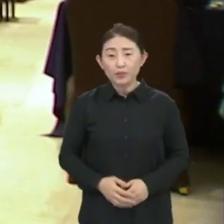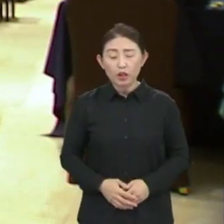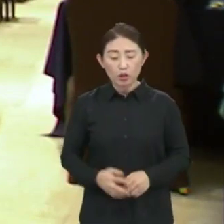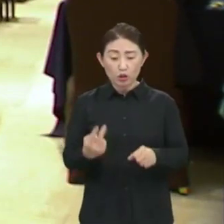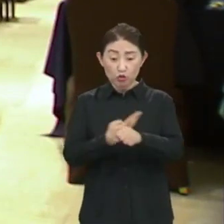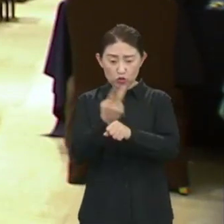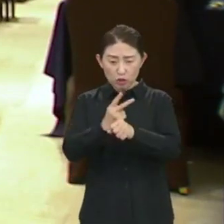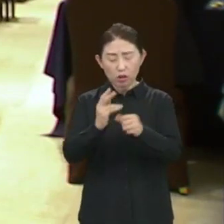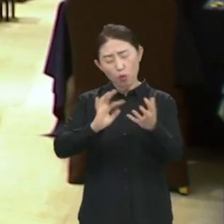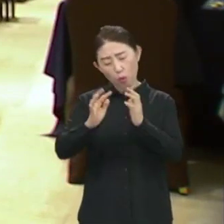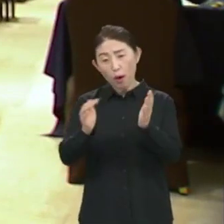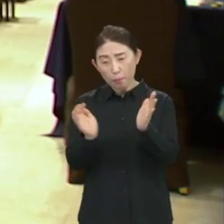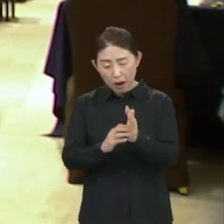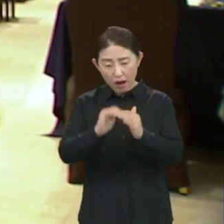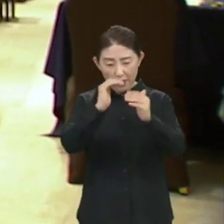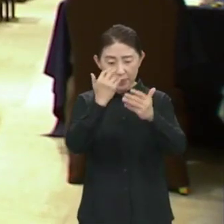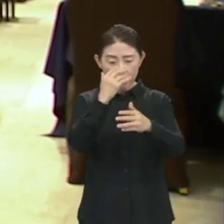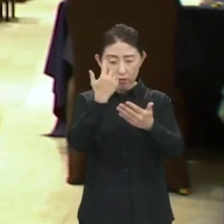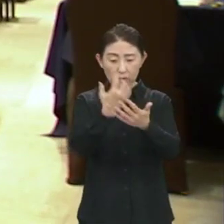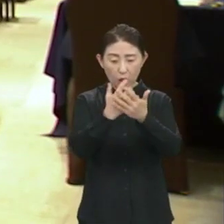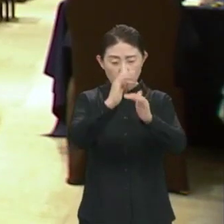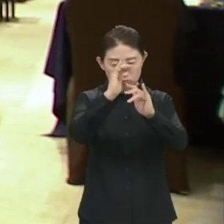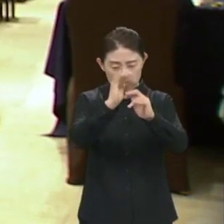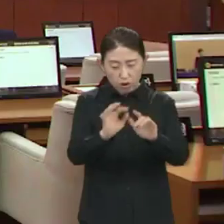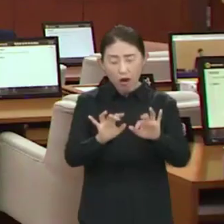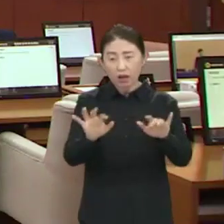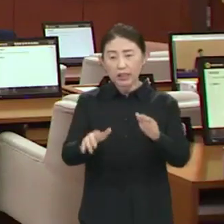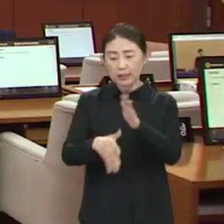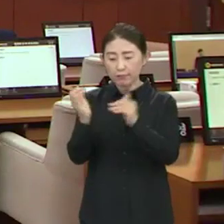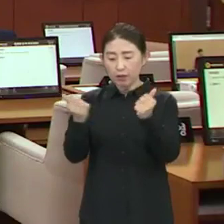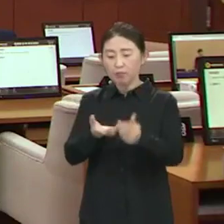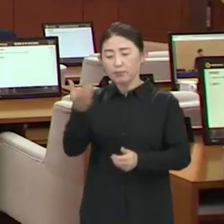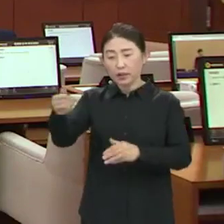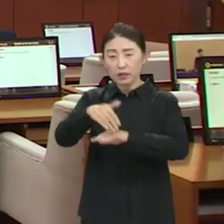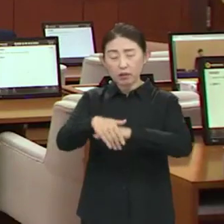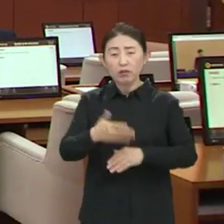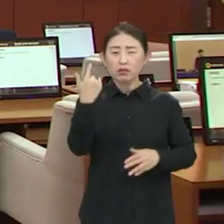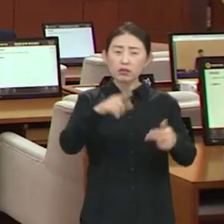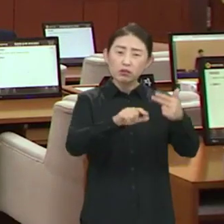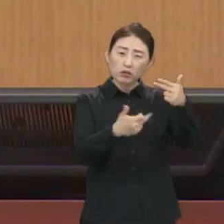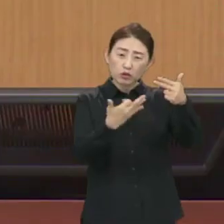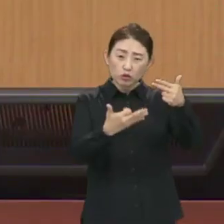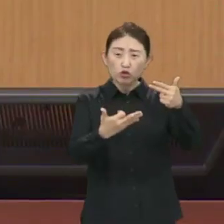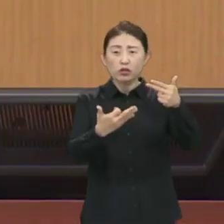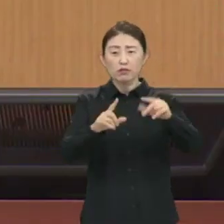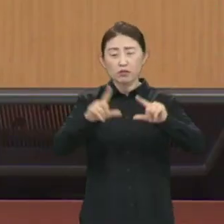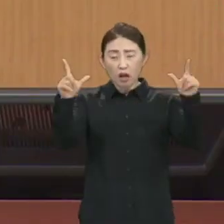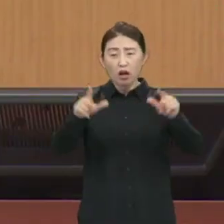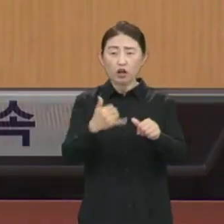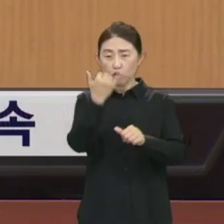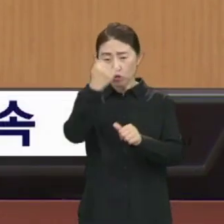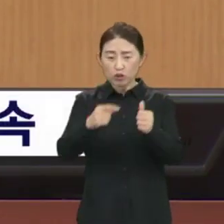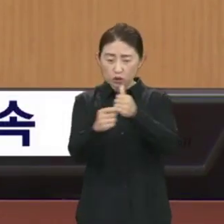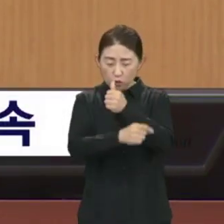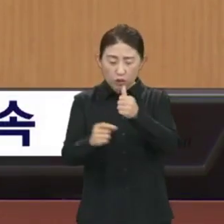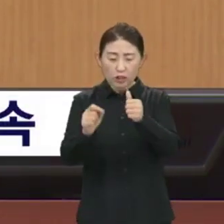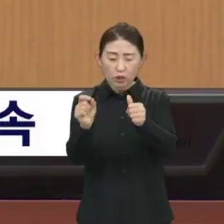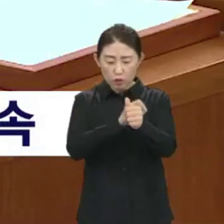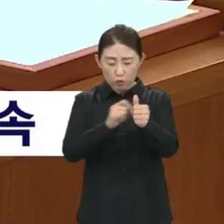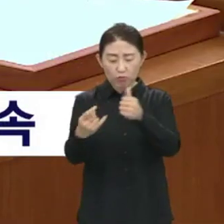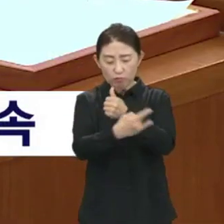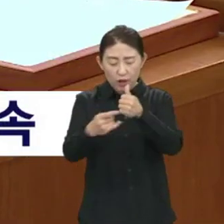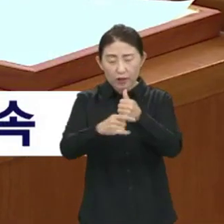다룬 내용들은 시의회에 전달될 예정입니다. 지난주 19일 대전시의회 윤리특위가 처음 열렸지만